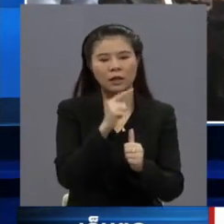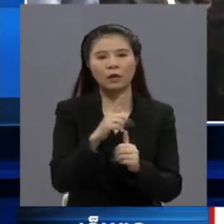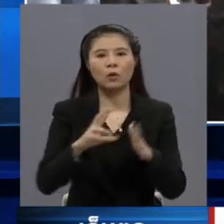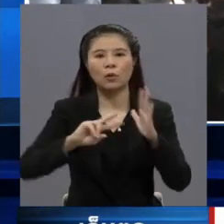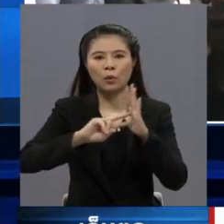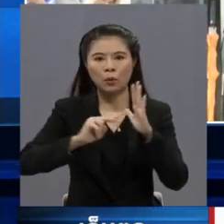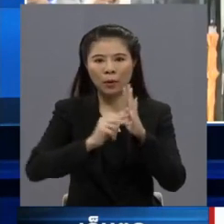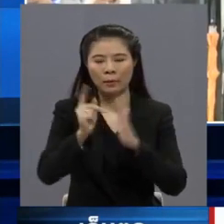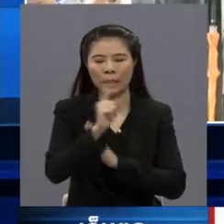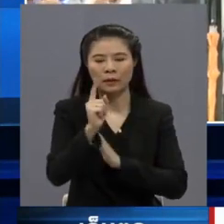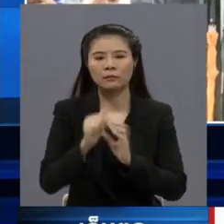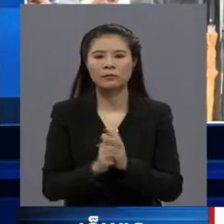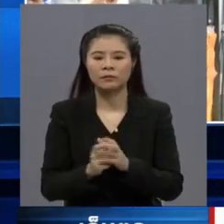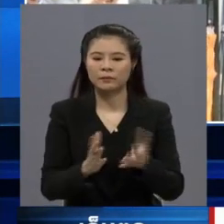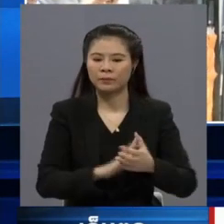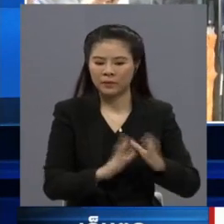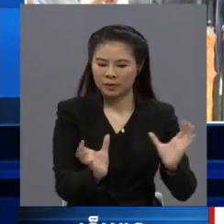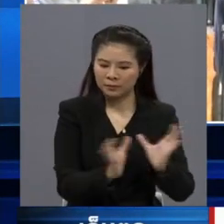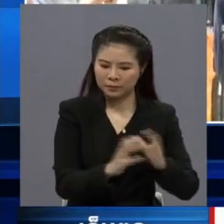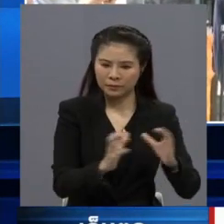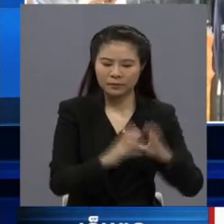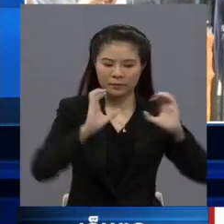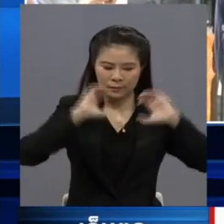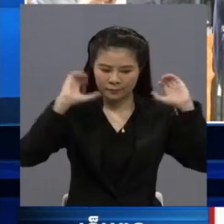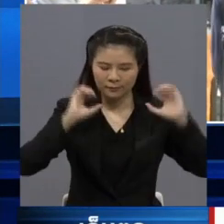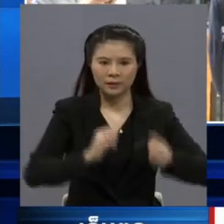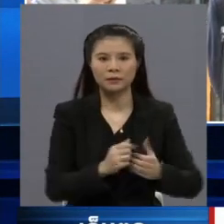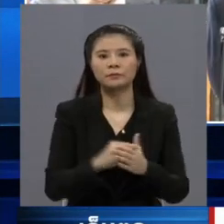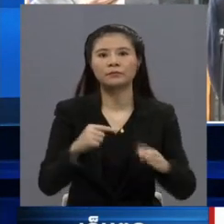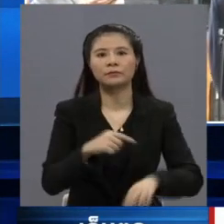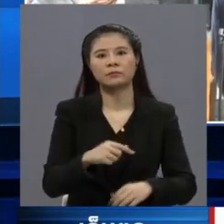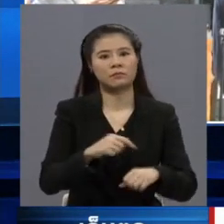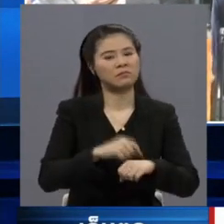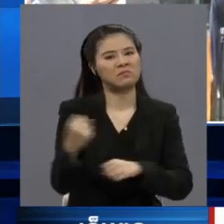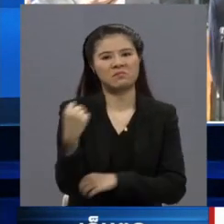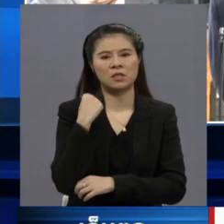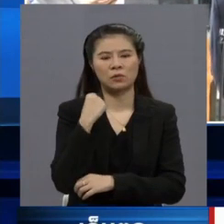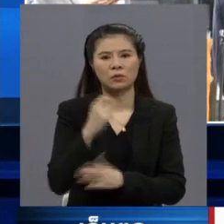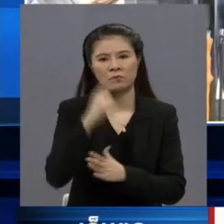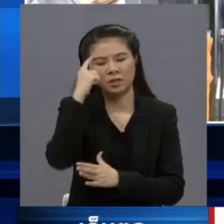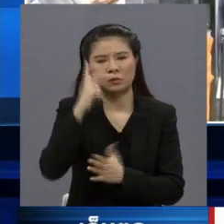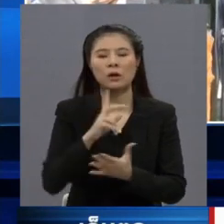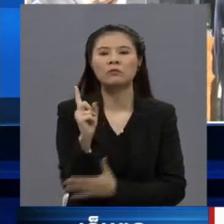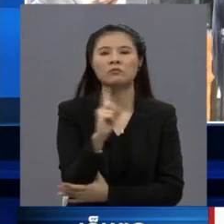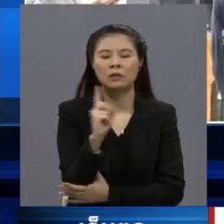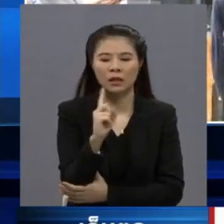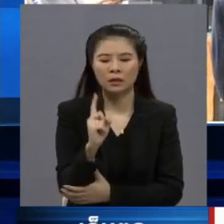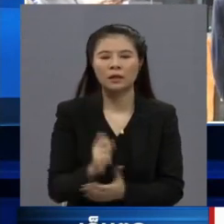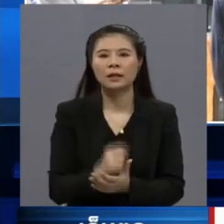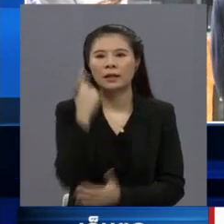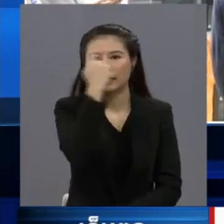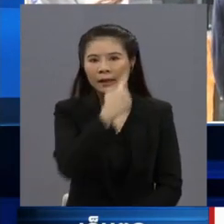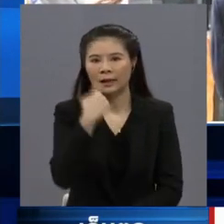าผู้แทนราษฎรได้จึงอยากให้ขั้นตอนการเลือกนายกในสภาหวังว่าทุกฝ่ายที่ปรารถน